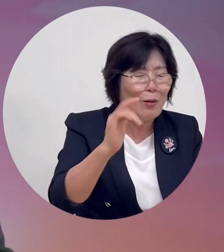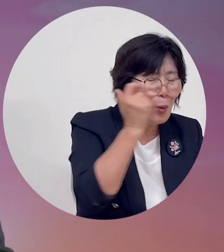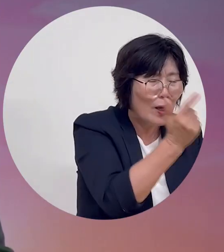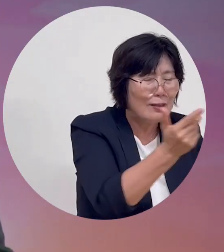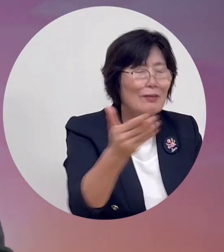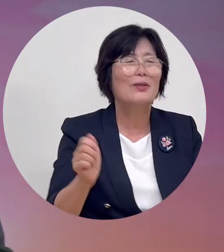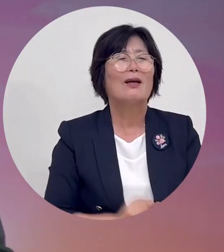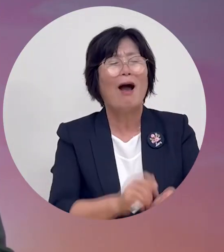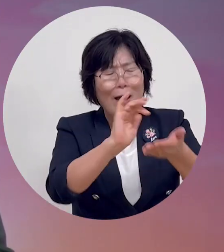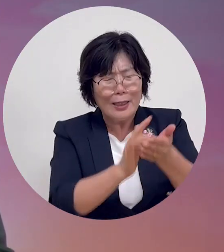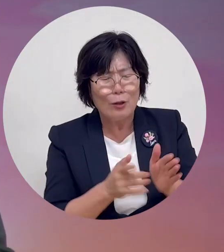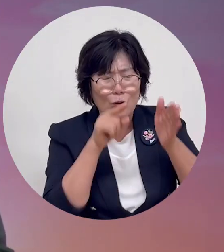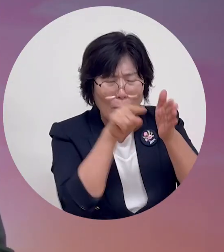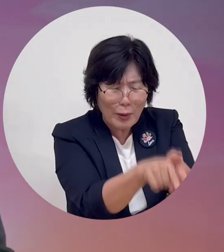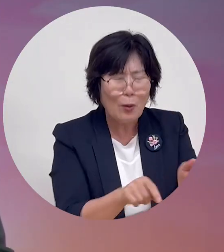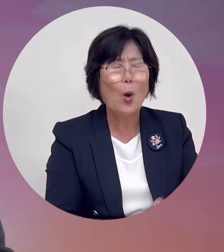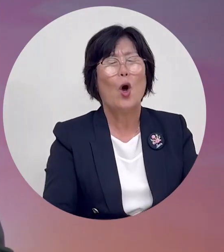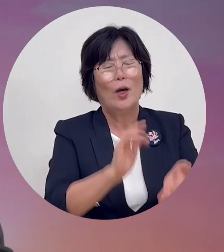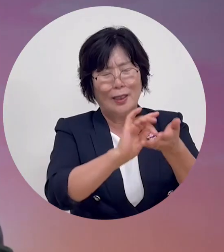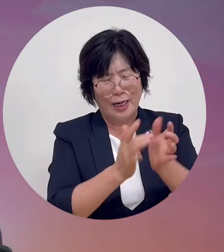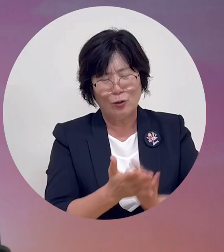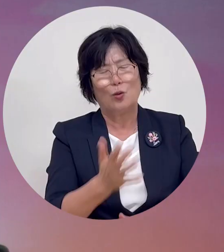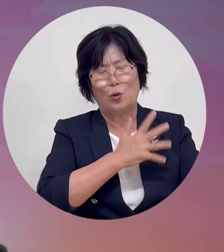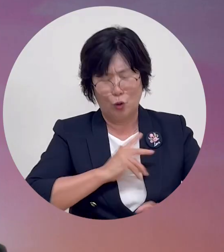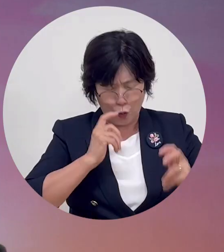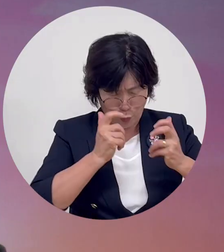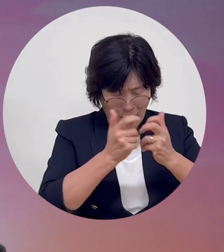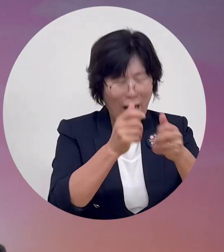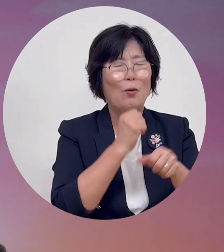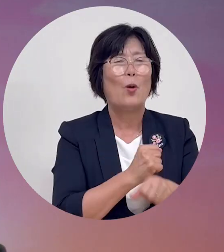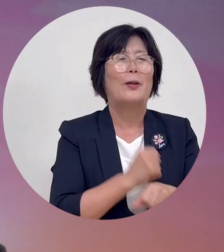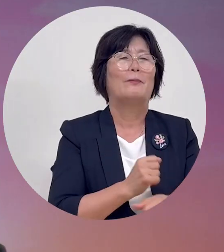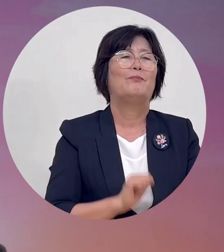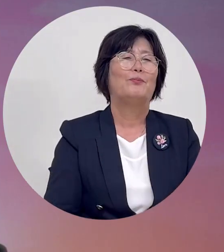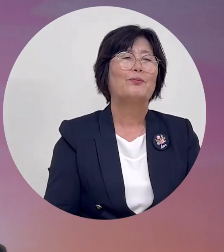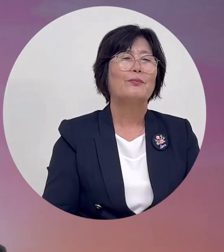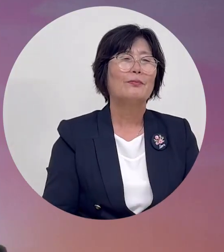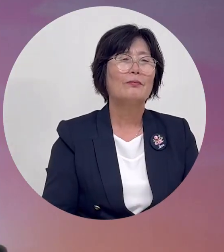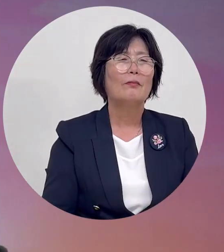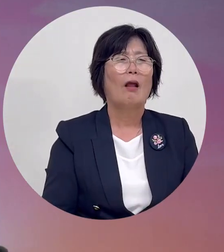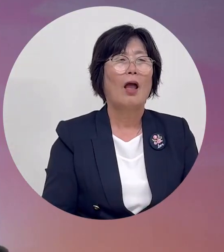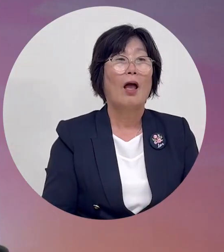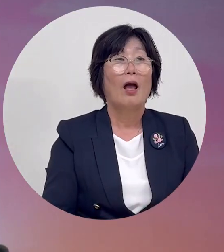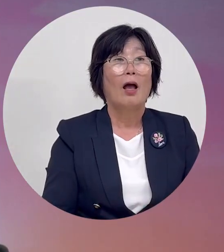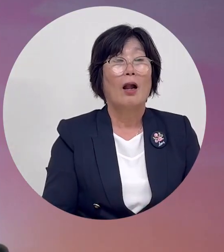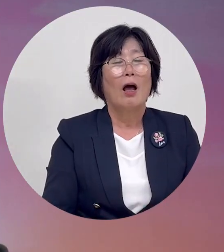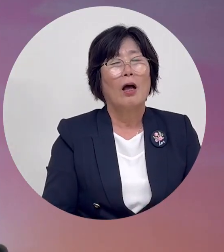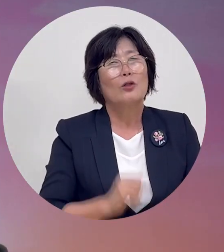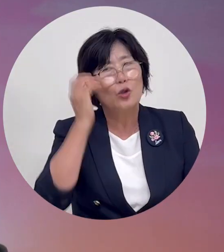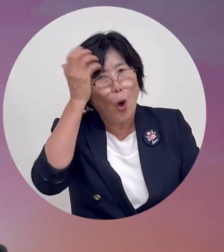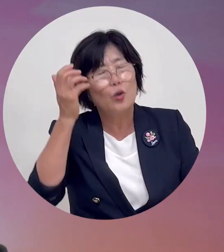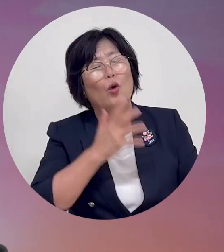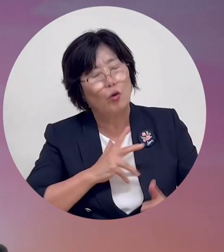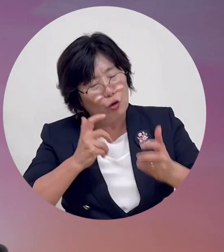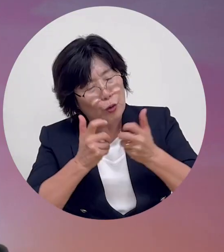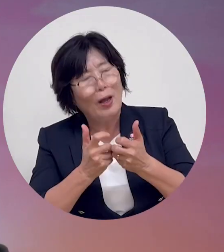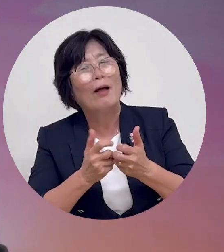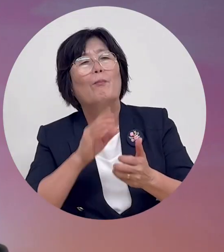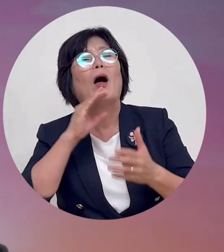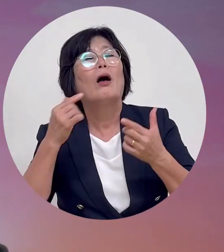믿고. 누구로 충만해야겠어요? 예수로 충만해야 돼요. 물론 성령으로 충만. 예수 그리스도의